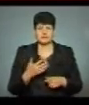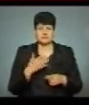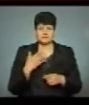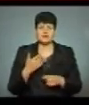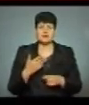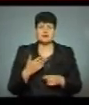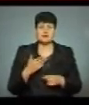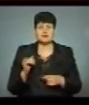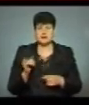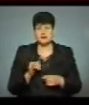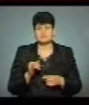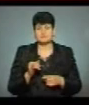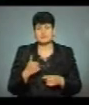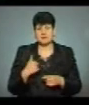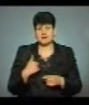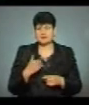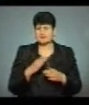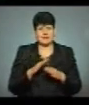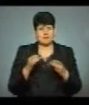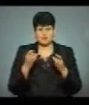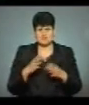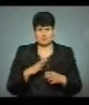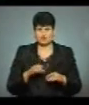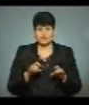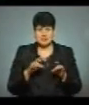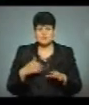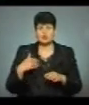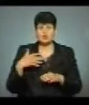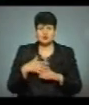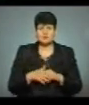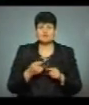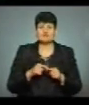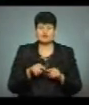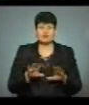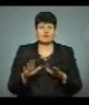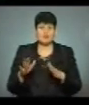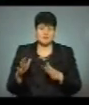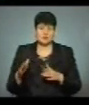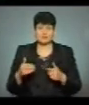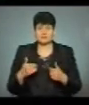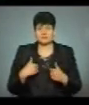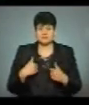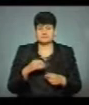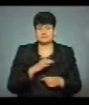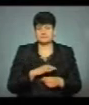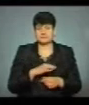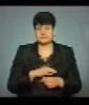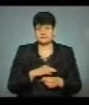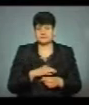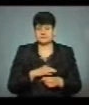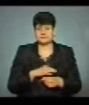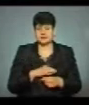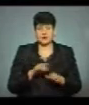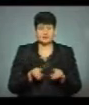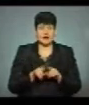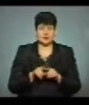разу. Так, і непросте було рішення, тому що ми розуміємо, що в даному випадку десь ми застосували не однаковий